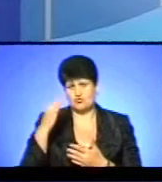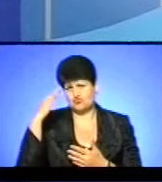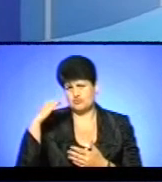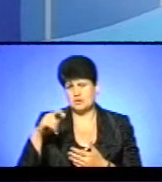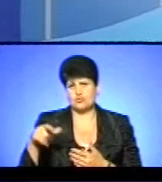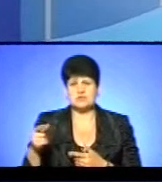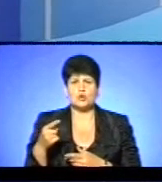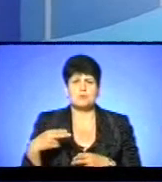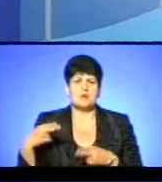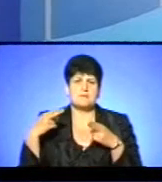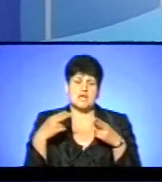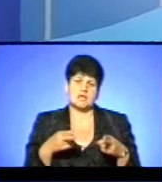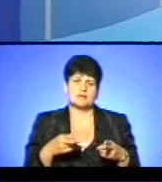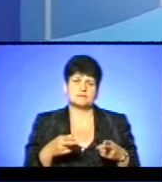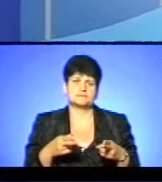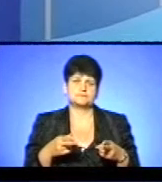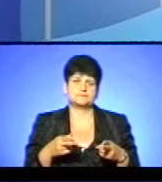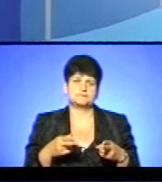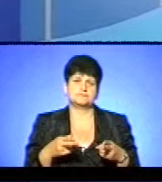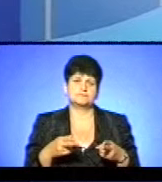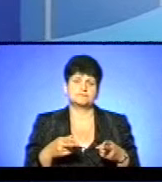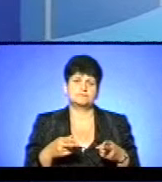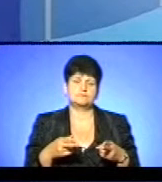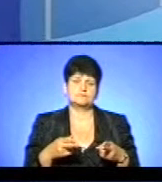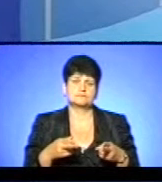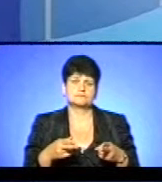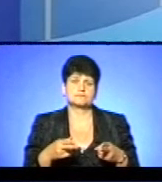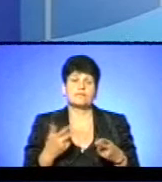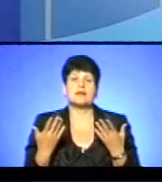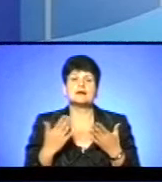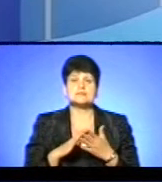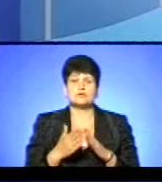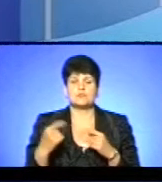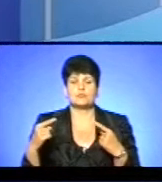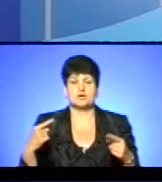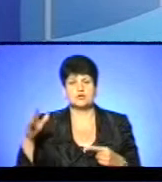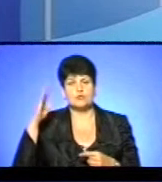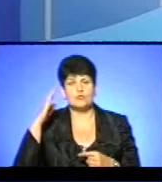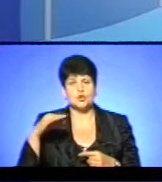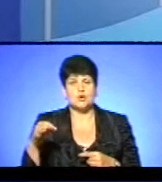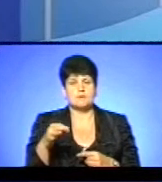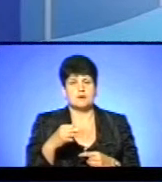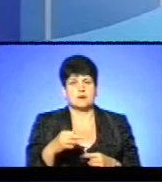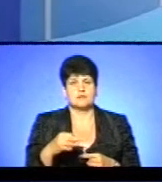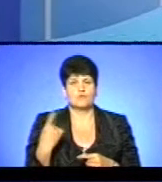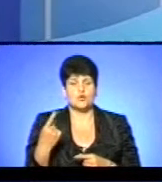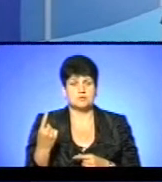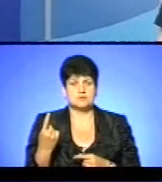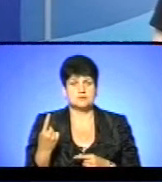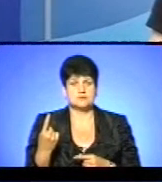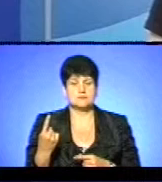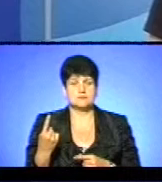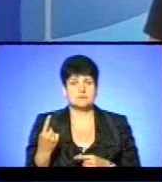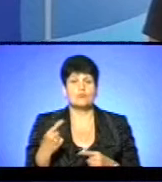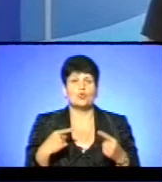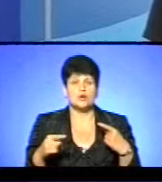десь з Тернополя мають приїхати. І... Яка ситуація по інших водоймах області? Чи вам відомо щодо браконьєрського вилову? По